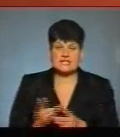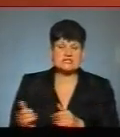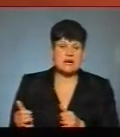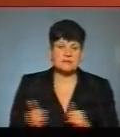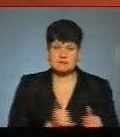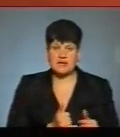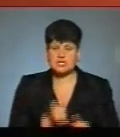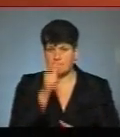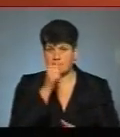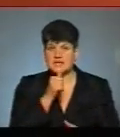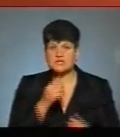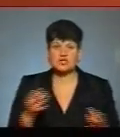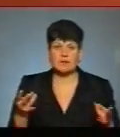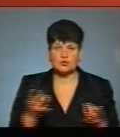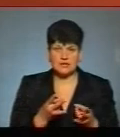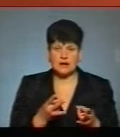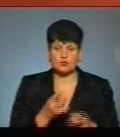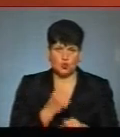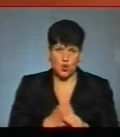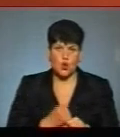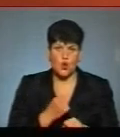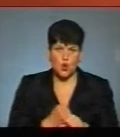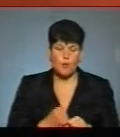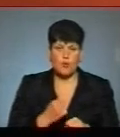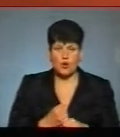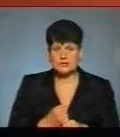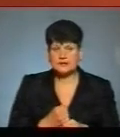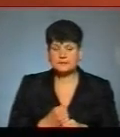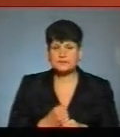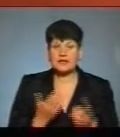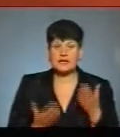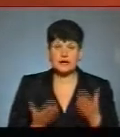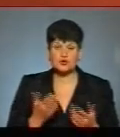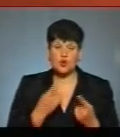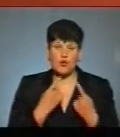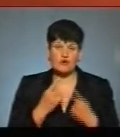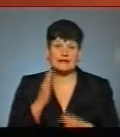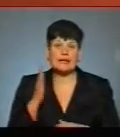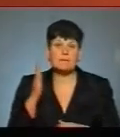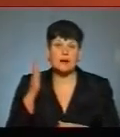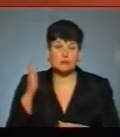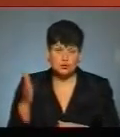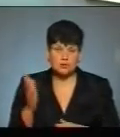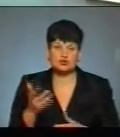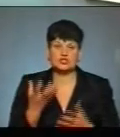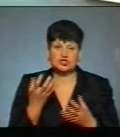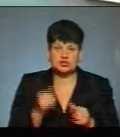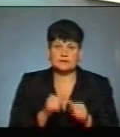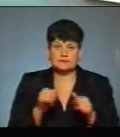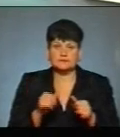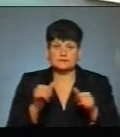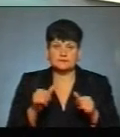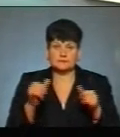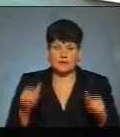на місячну потребу інтенсивної роботи. От, якщо говорити на майбутнє і буде далі ріст захворюваності